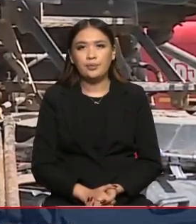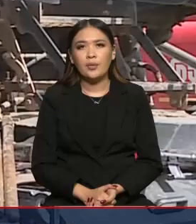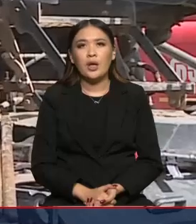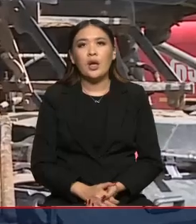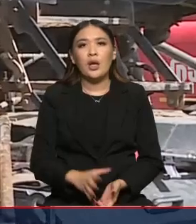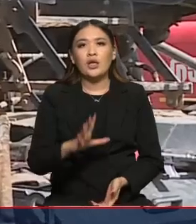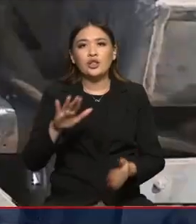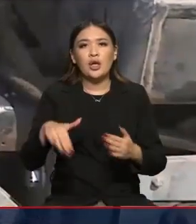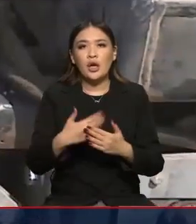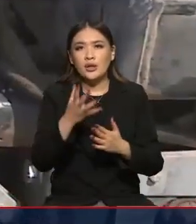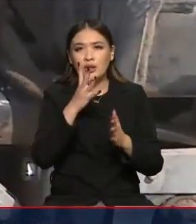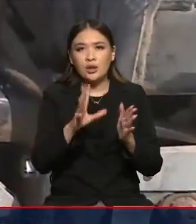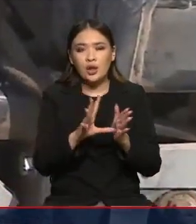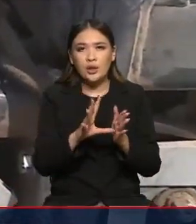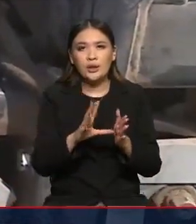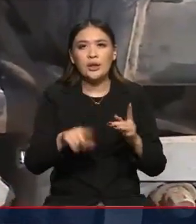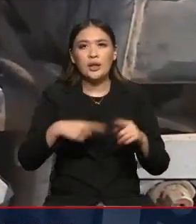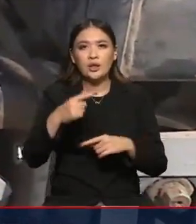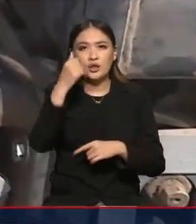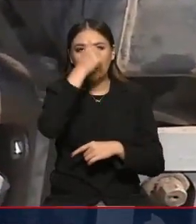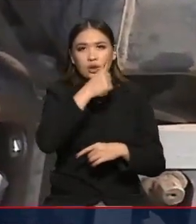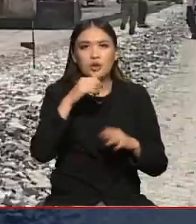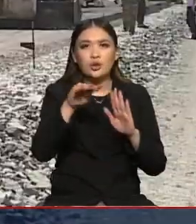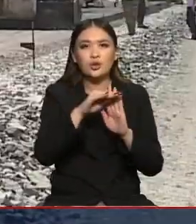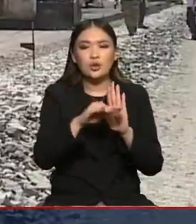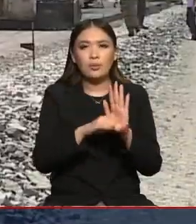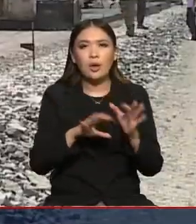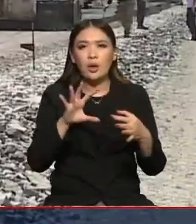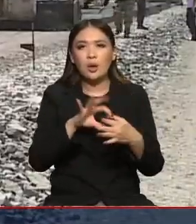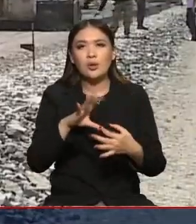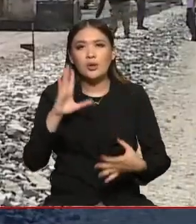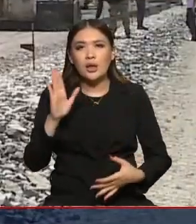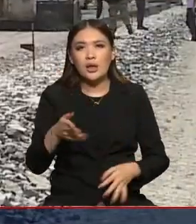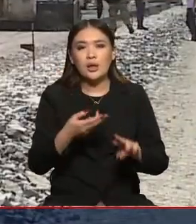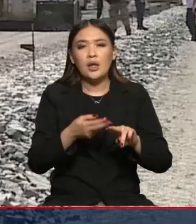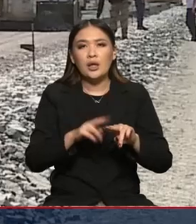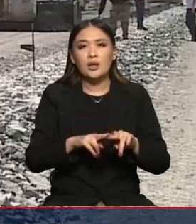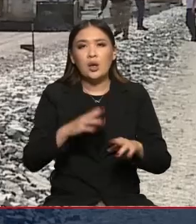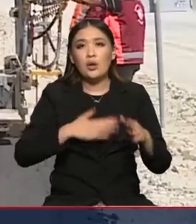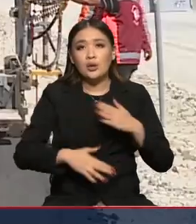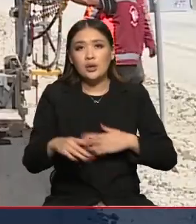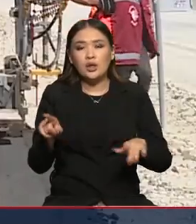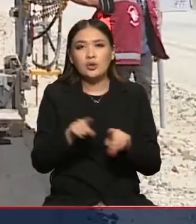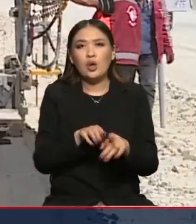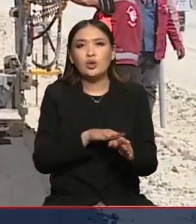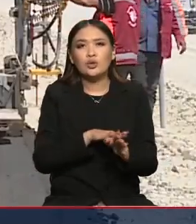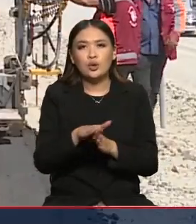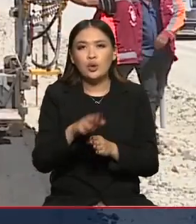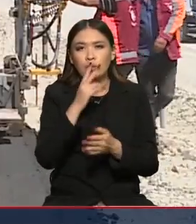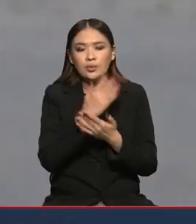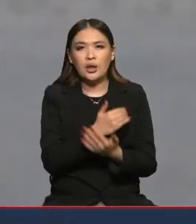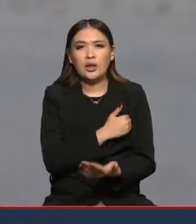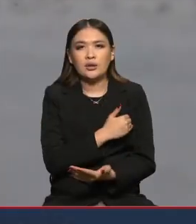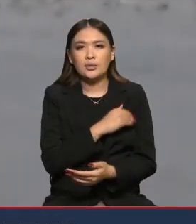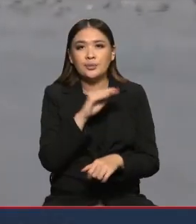Айта кетейік, жаңа технология келер жылы пилоттық жоба ретінде іске қосылады. Нәтиже көңіл қуантса, толықтай жүйеге енгіземіз дейді